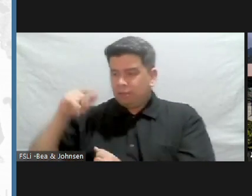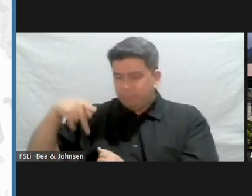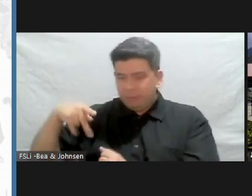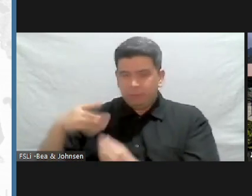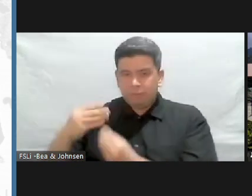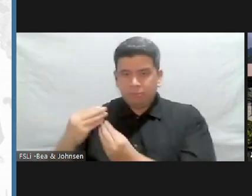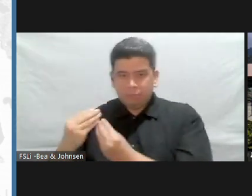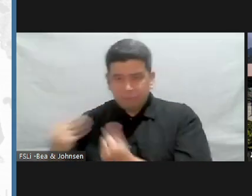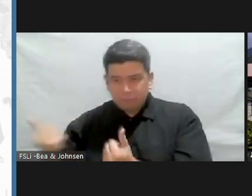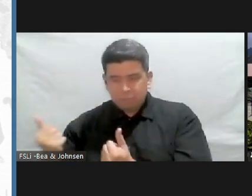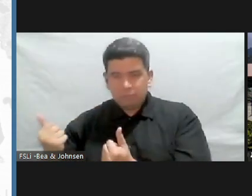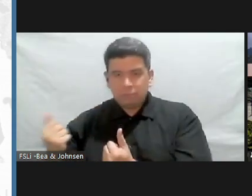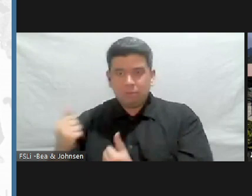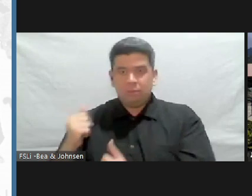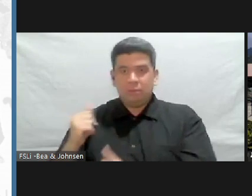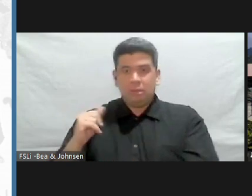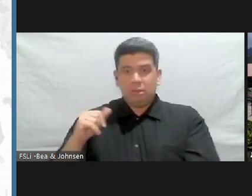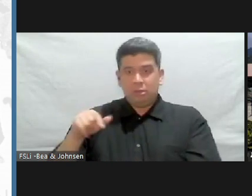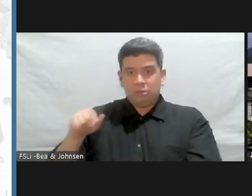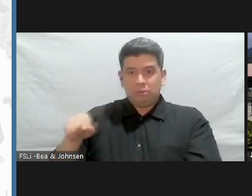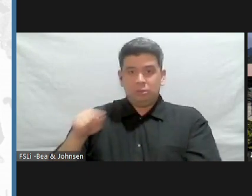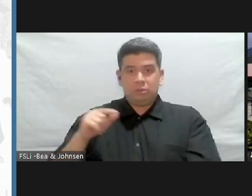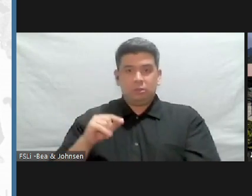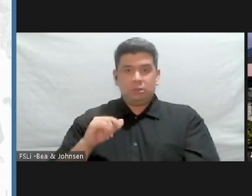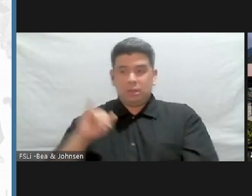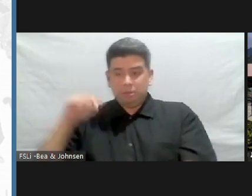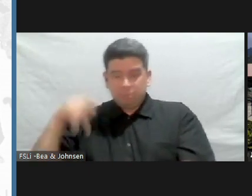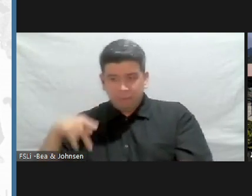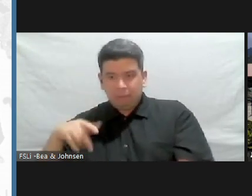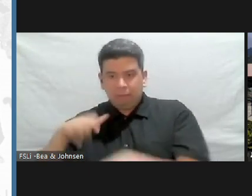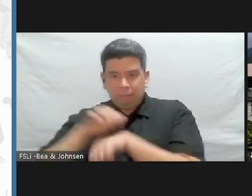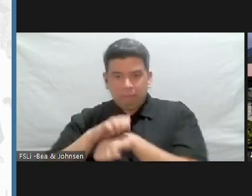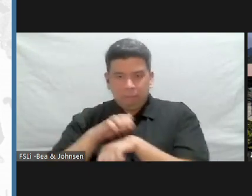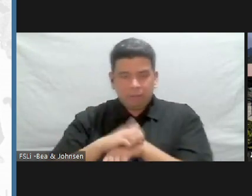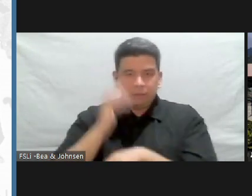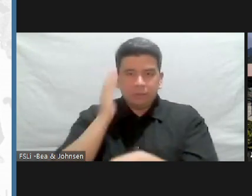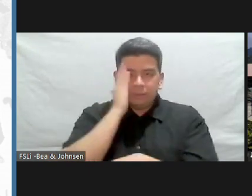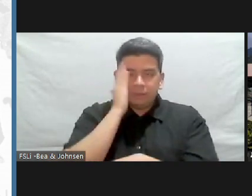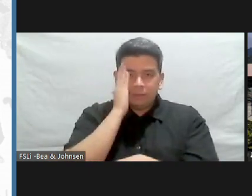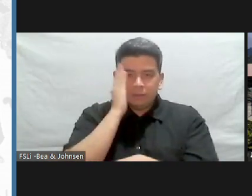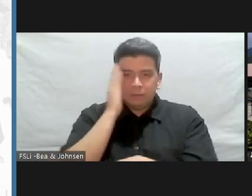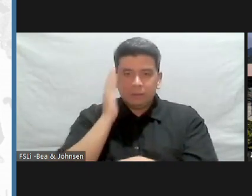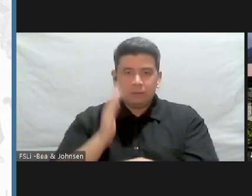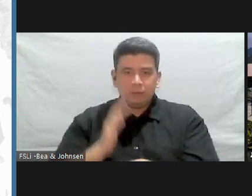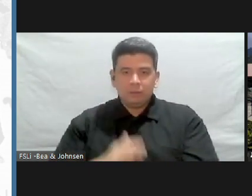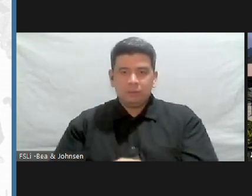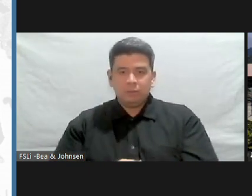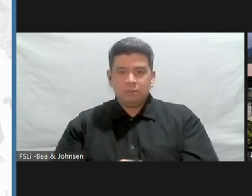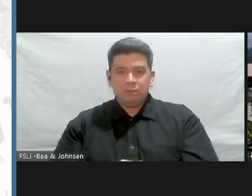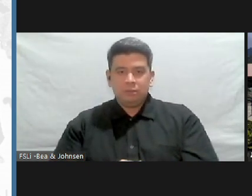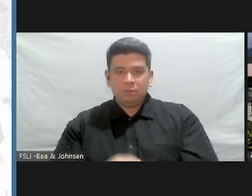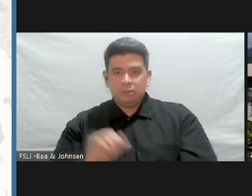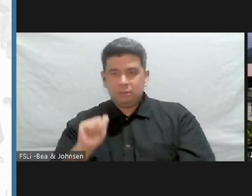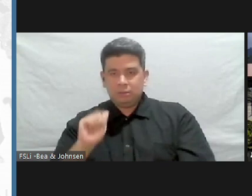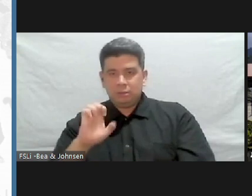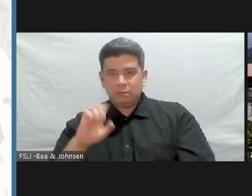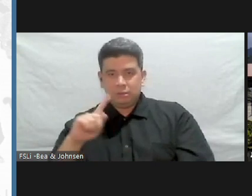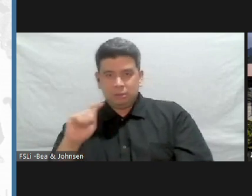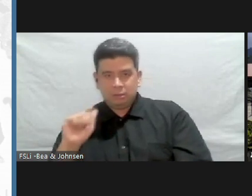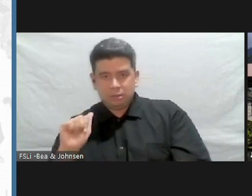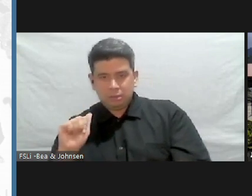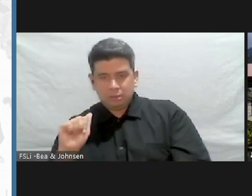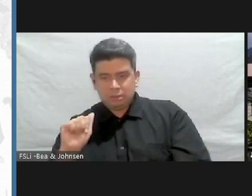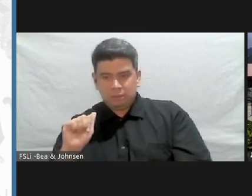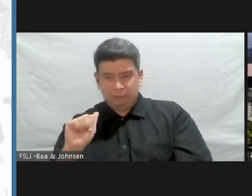silang mag-English at kikilalanin na silang baka hindi na sila Aita, kundi magiging Negro na ang tawag sa kanila. Ngayon po